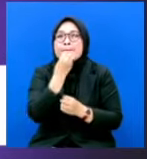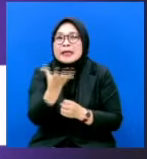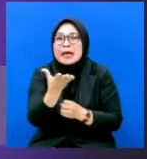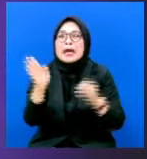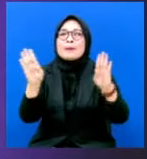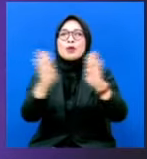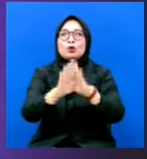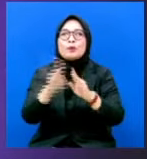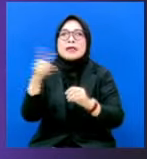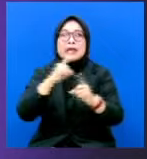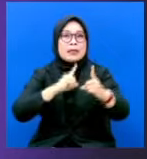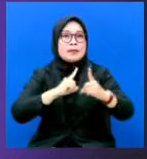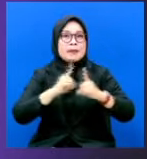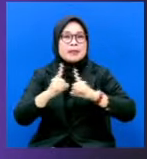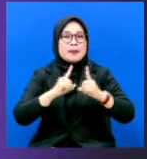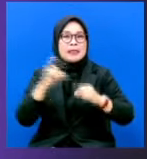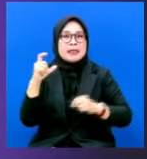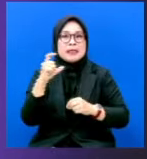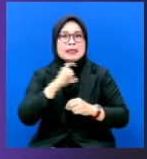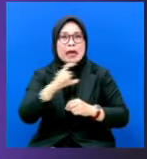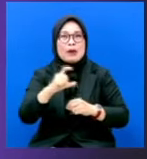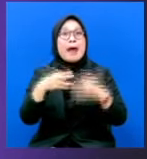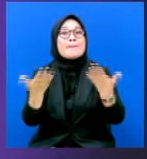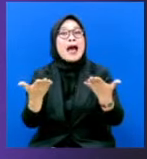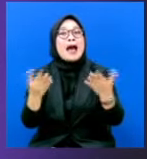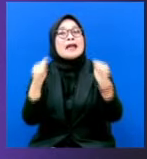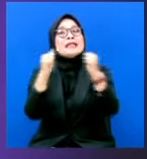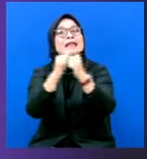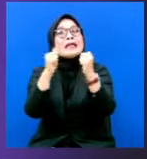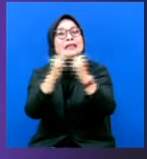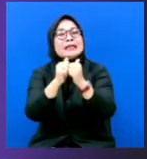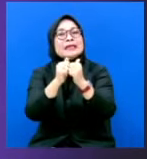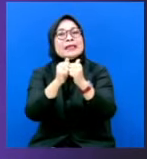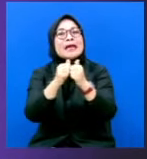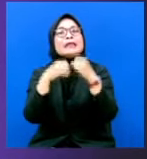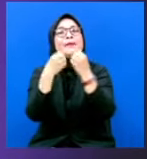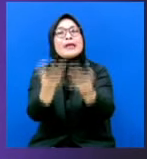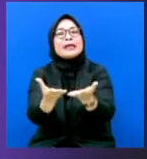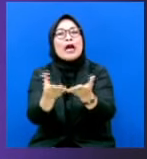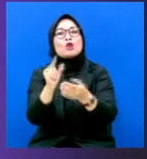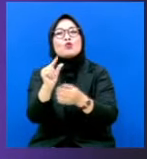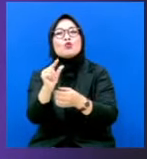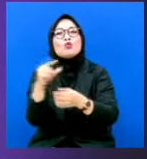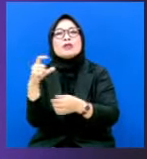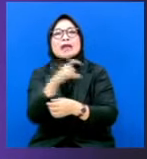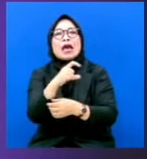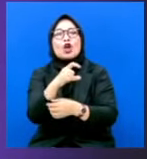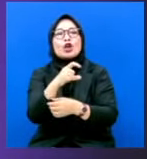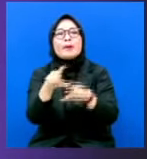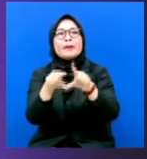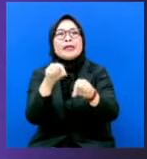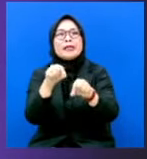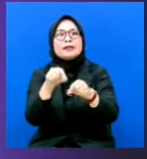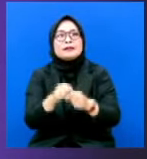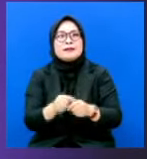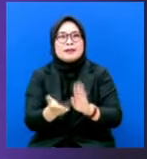masing-masing Pasangan calon apa janji-janji yang akan mereka berikan kepada para calon pem Mereka kami akan